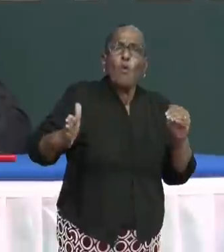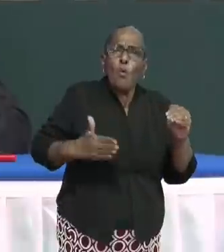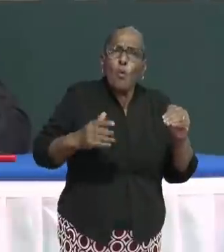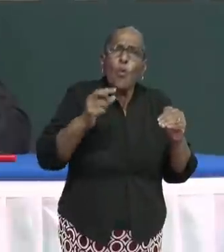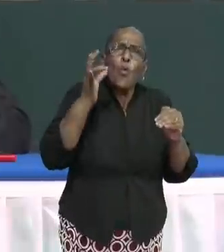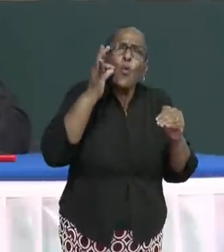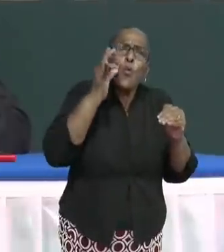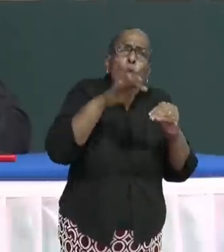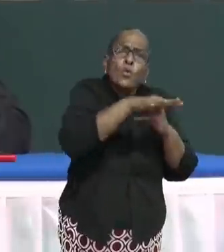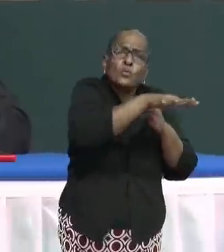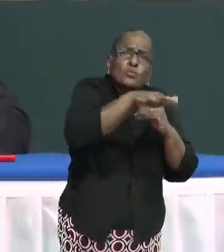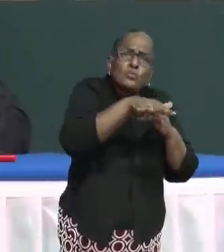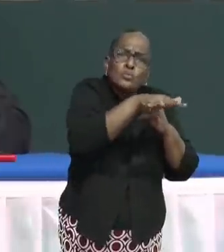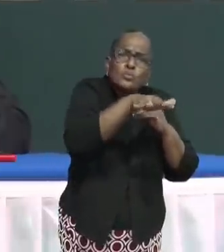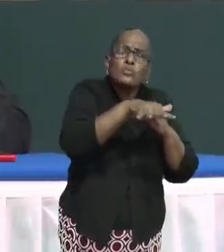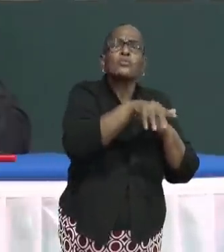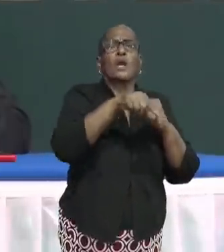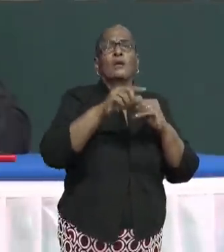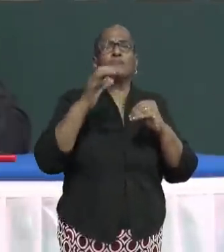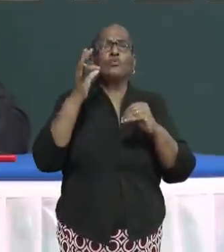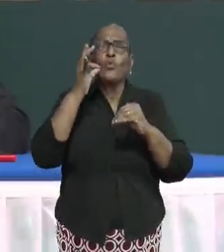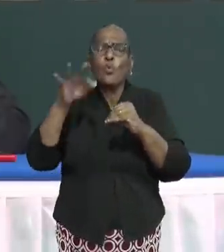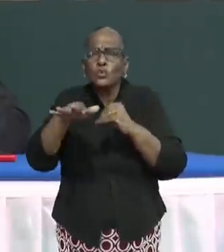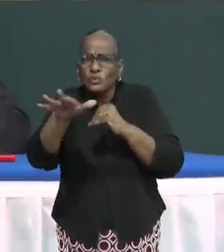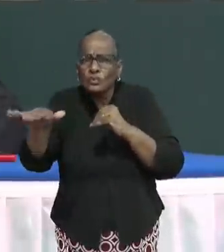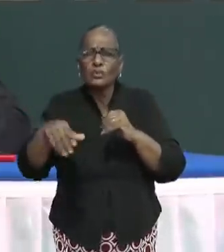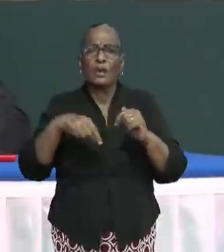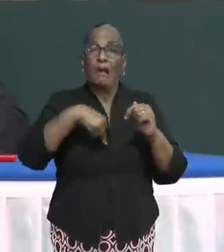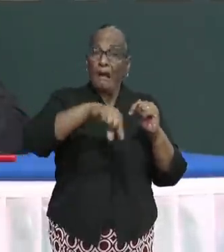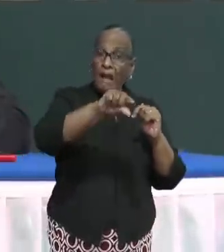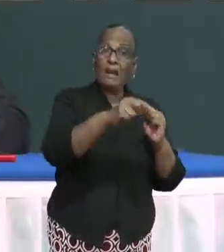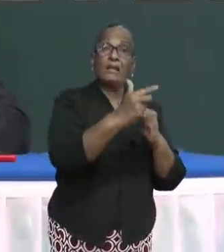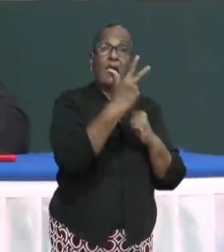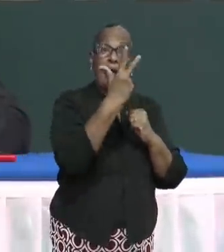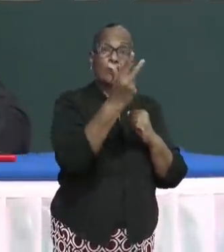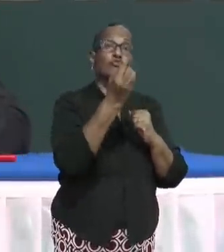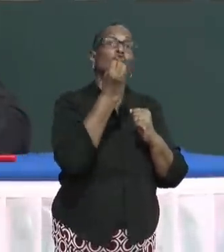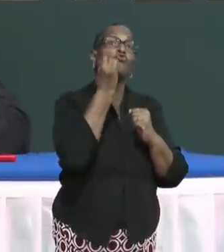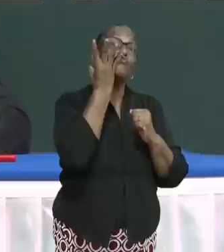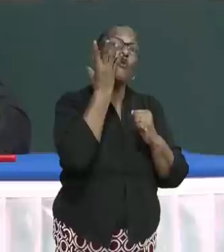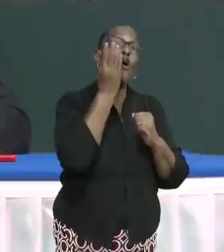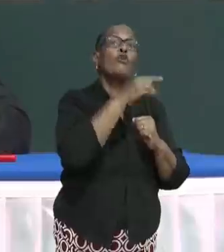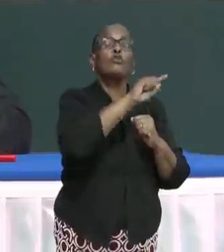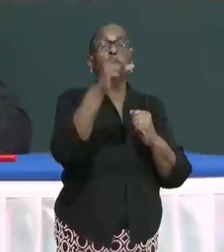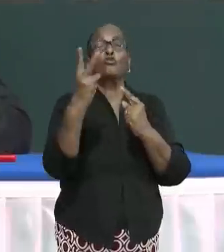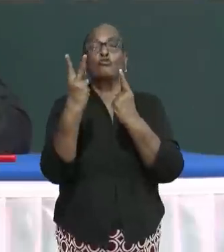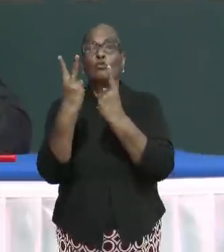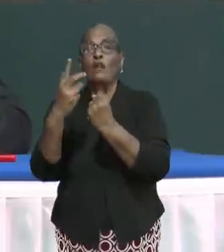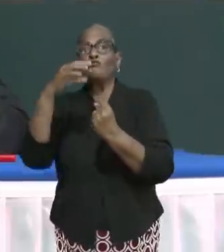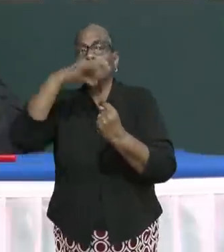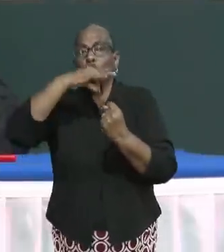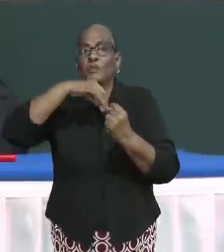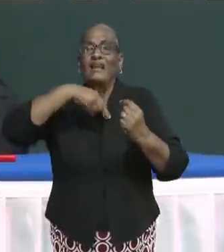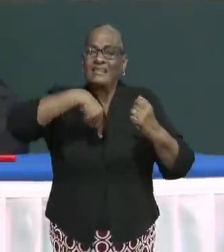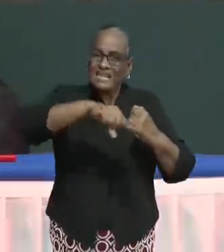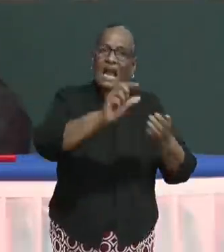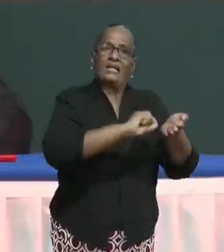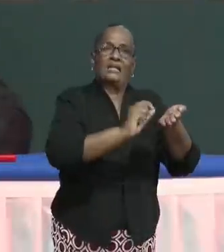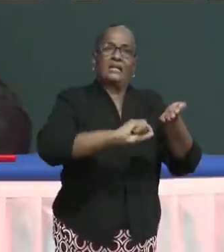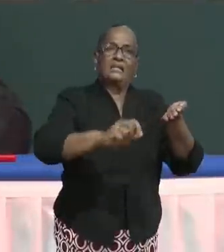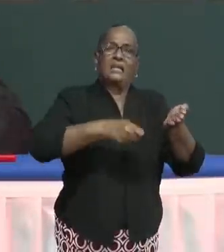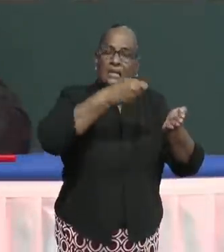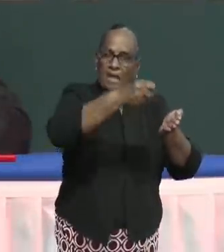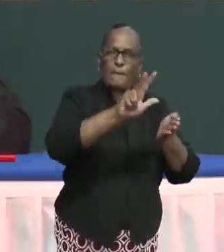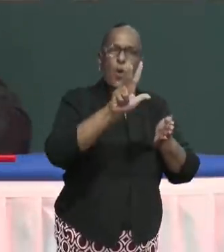doe, a la dee, van 8 uur morgens, tel ik 12 euro bakadina. De wijkkantoro, o sa